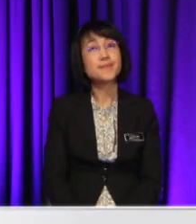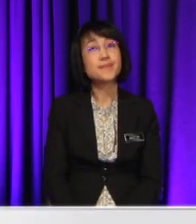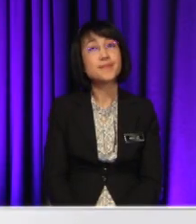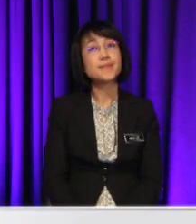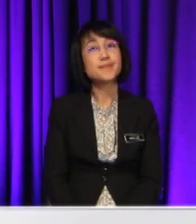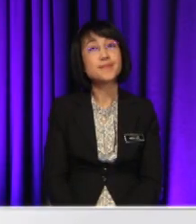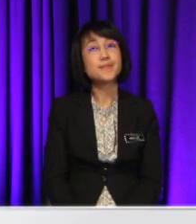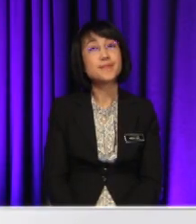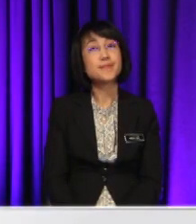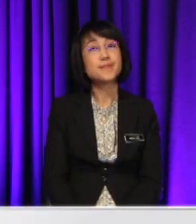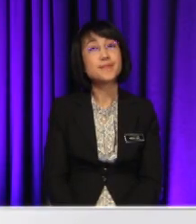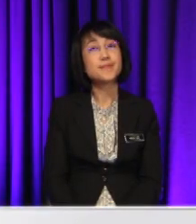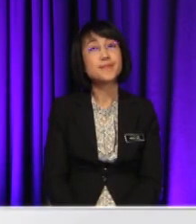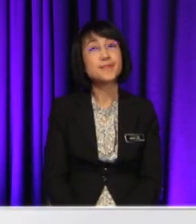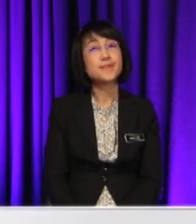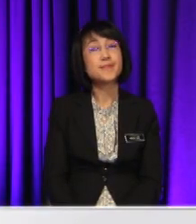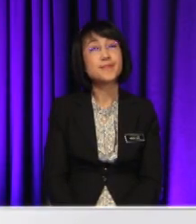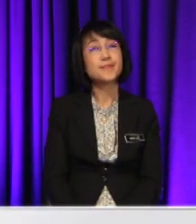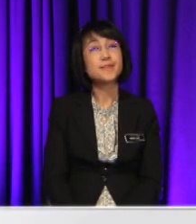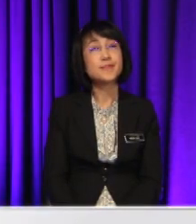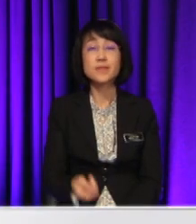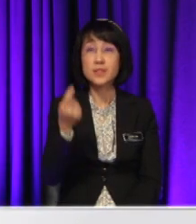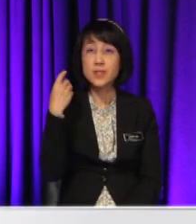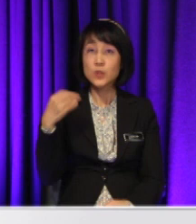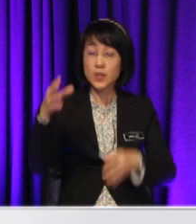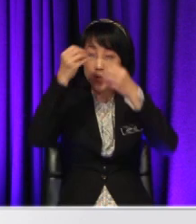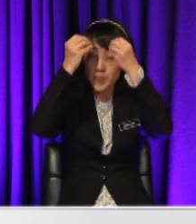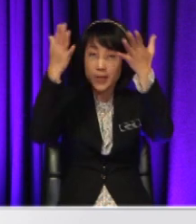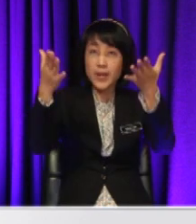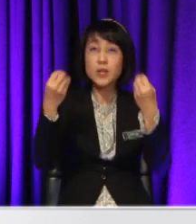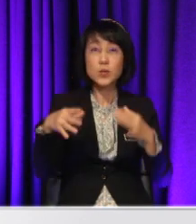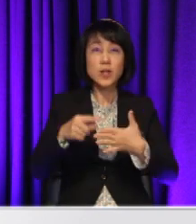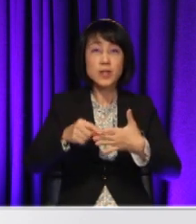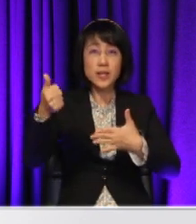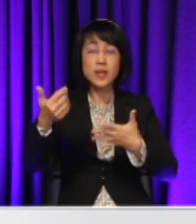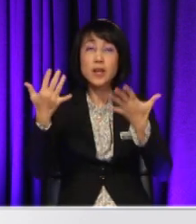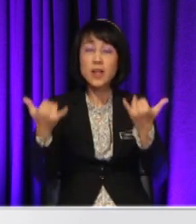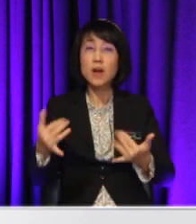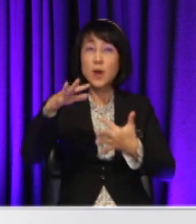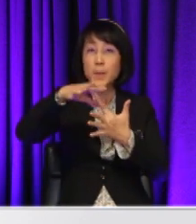oke Kalau tadi sudah update kemudian sudah delay sekarang ini